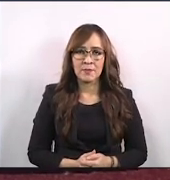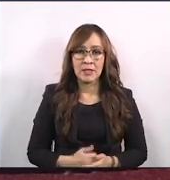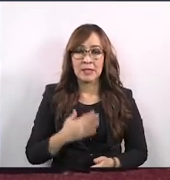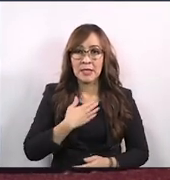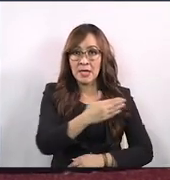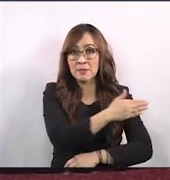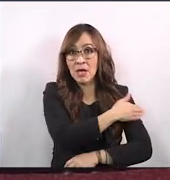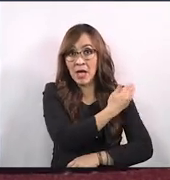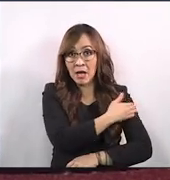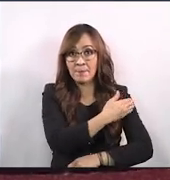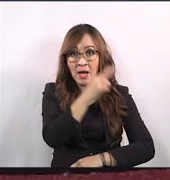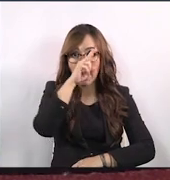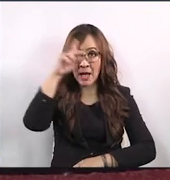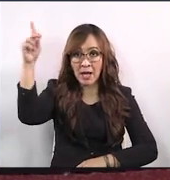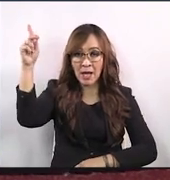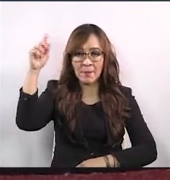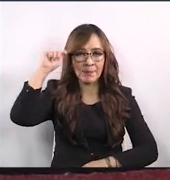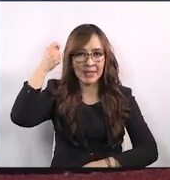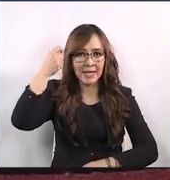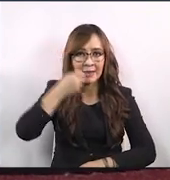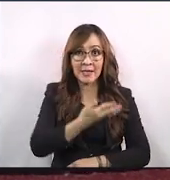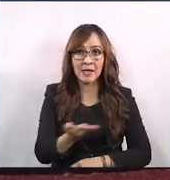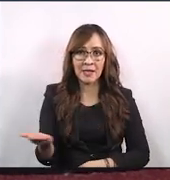Hai sebagai hamba Allah saya mau Ingatkan